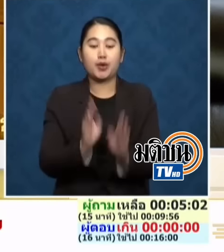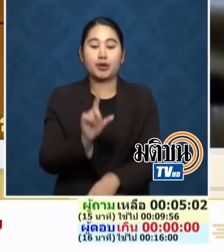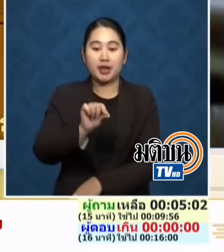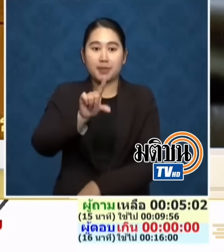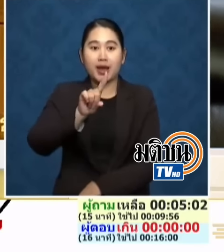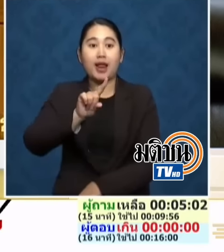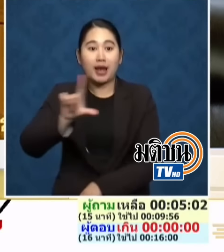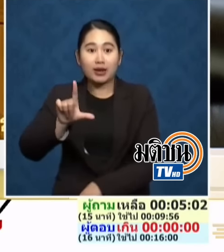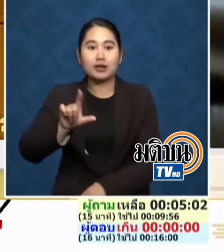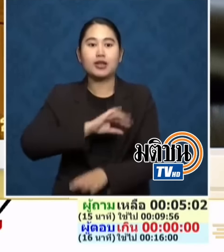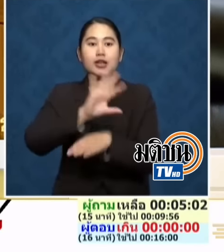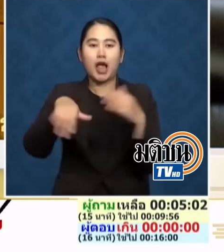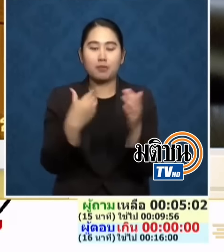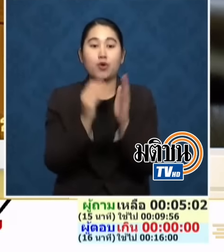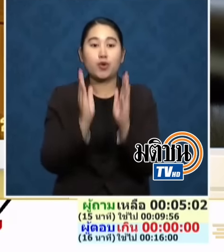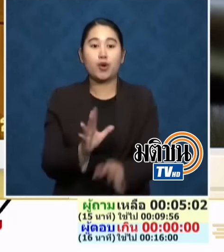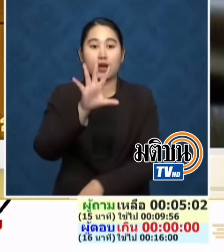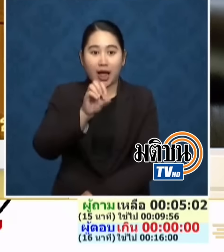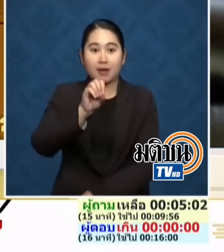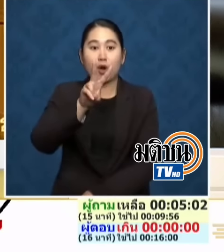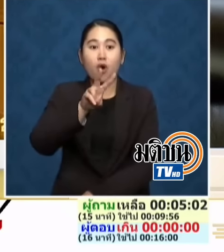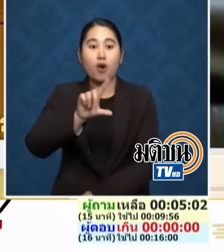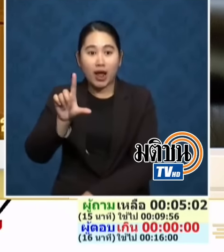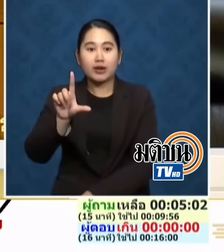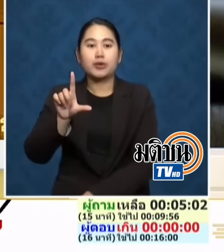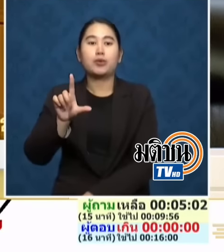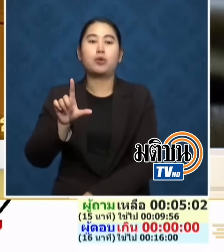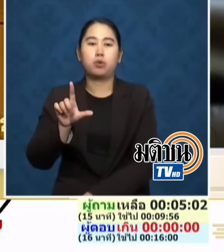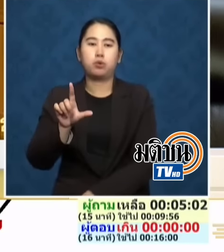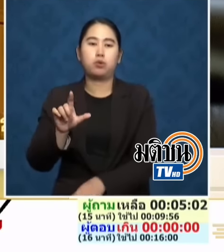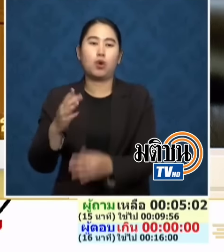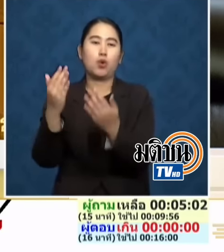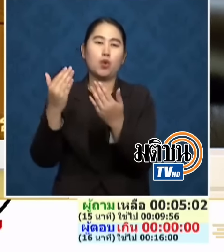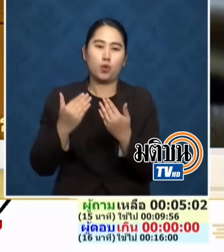รรรรรรรรรรรร